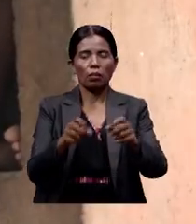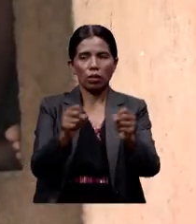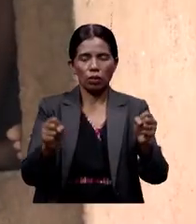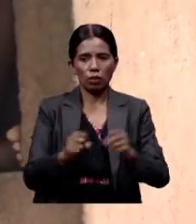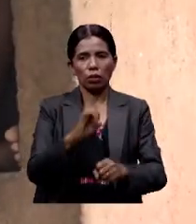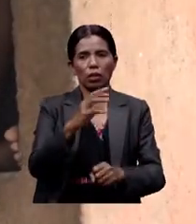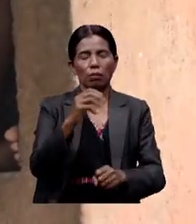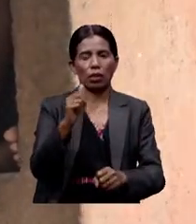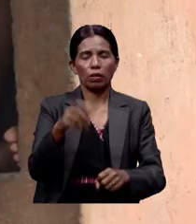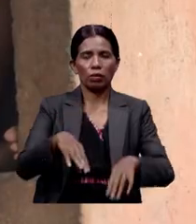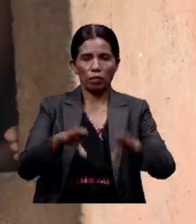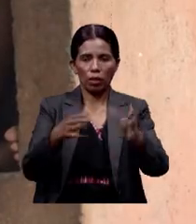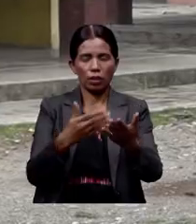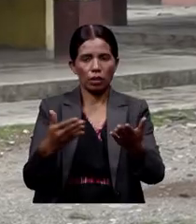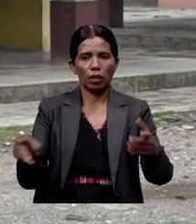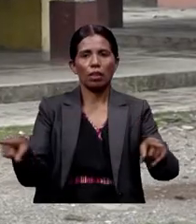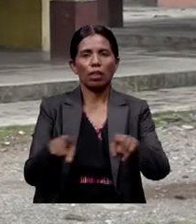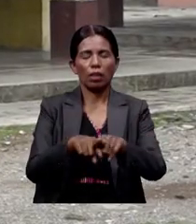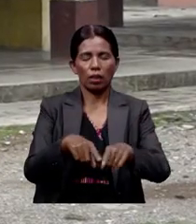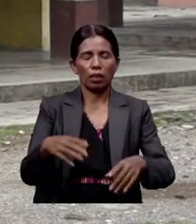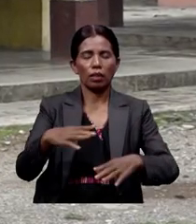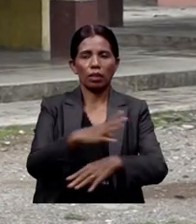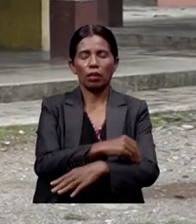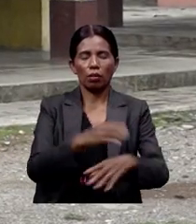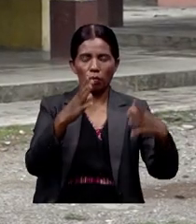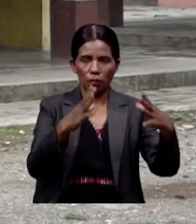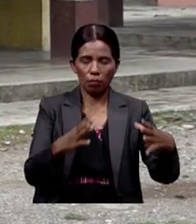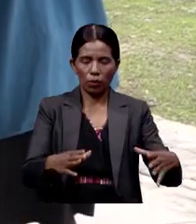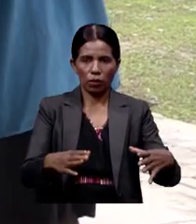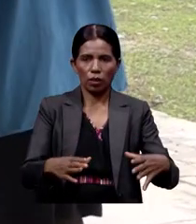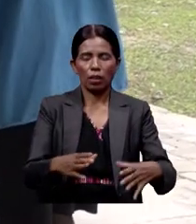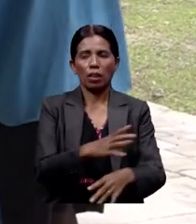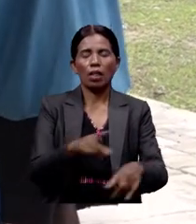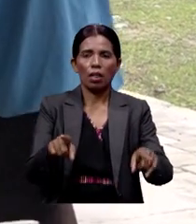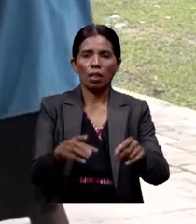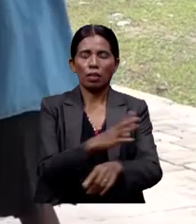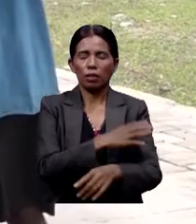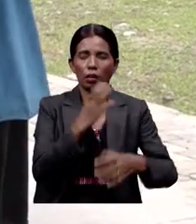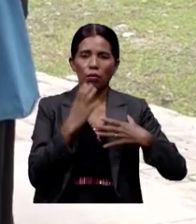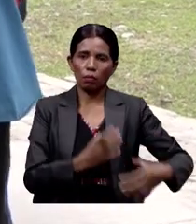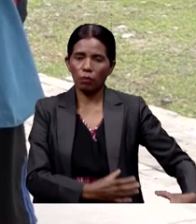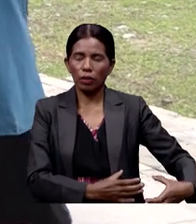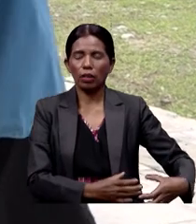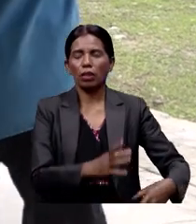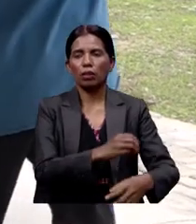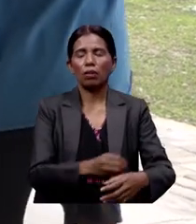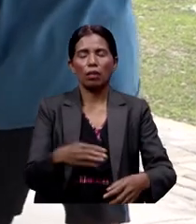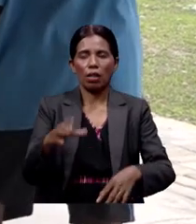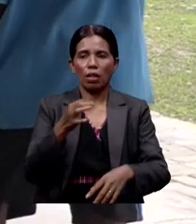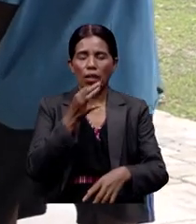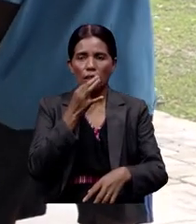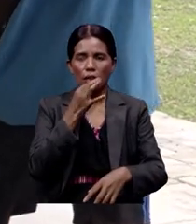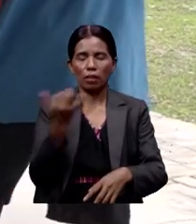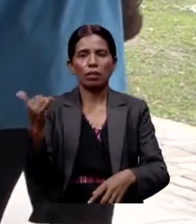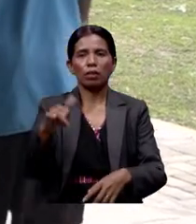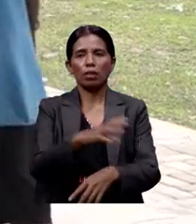Ilimano, onde faz um produto local, Hanesan, Lafati, Bote, No, Hahan, Sira, Hanesan, Ika, No, Katupa. Mas bem, dá um né, fato de